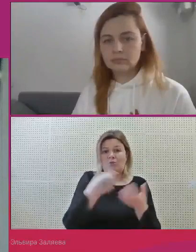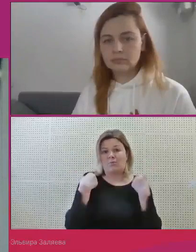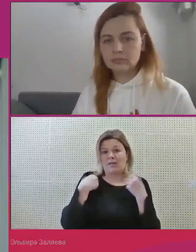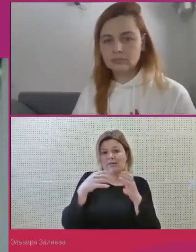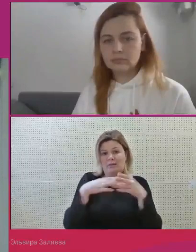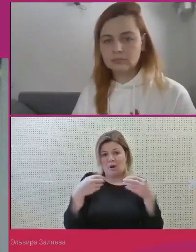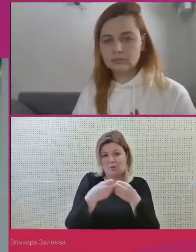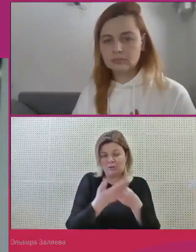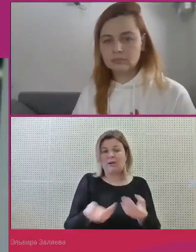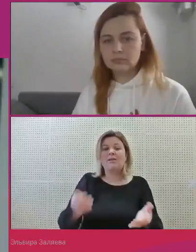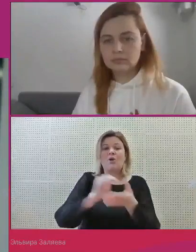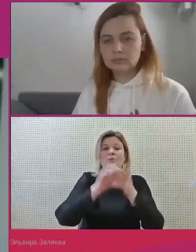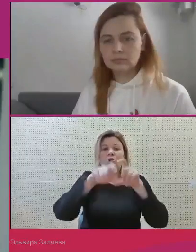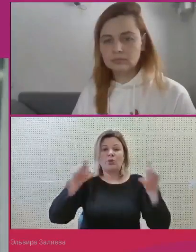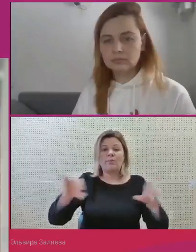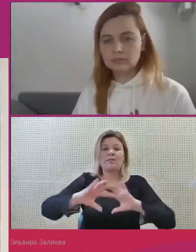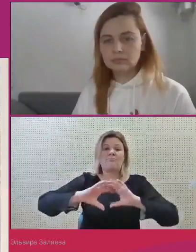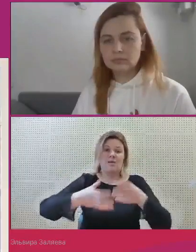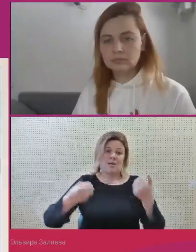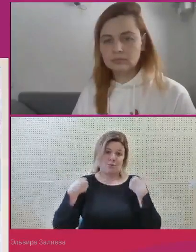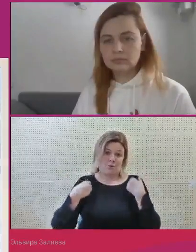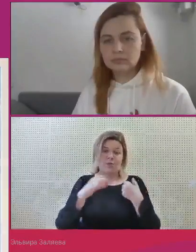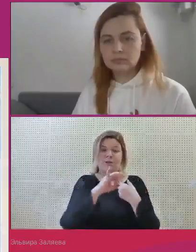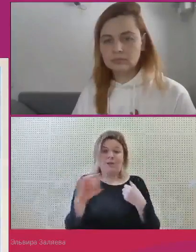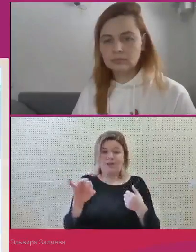же, в нашем случае участвовать в забегах.